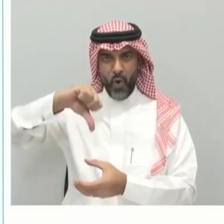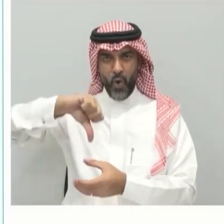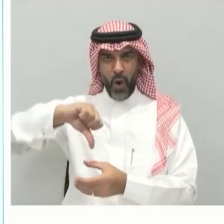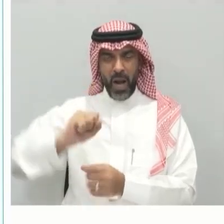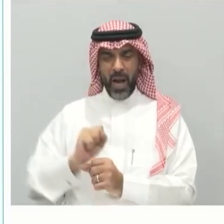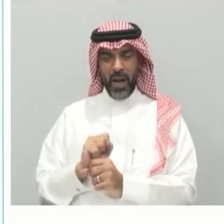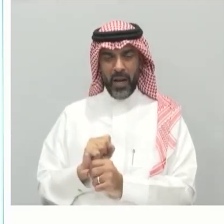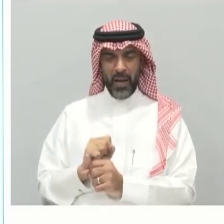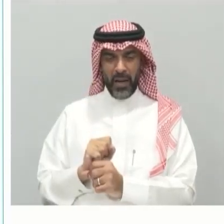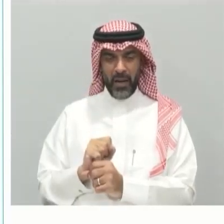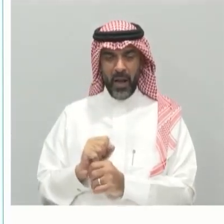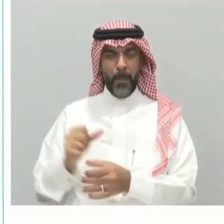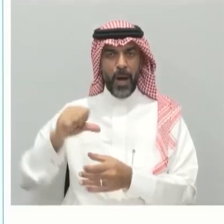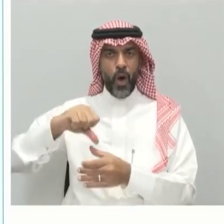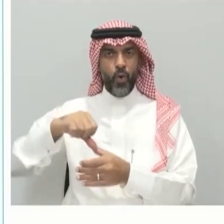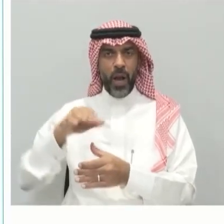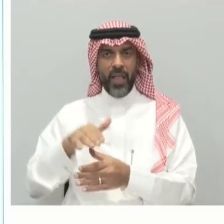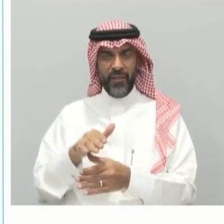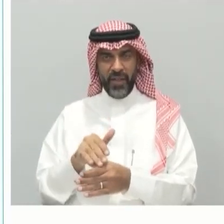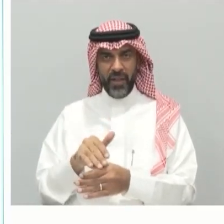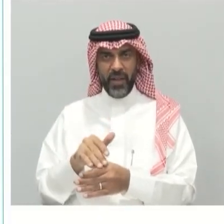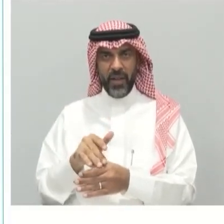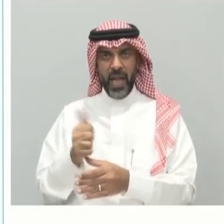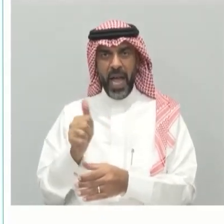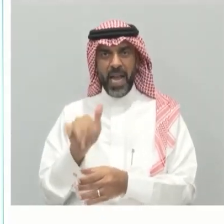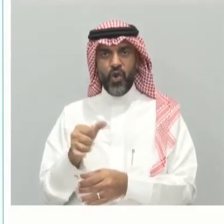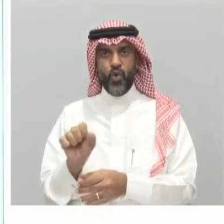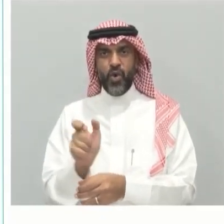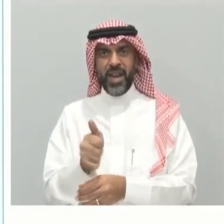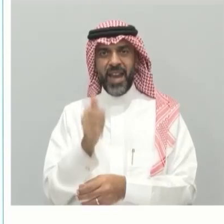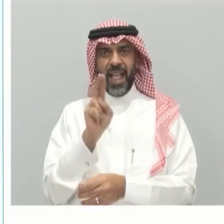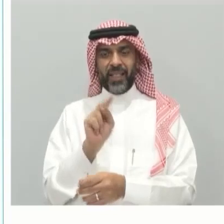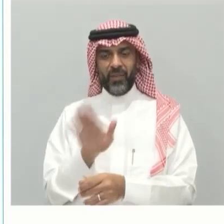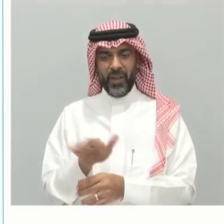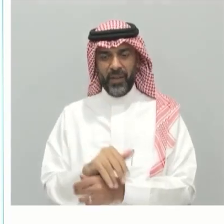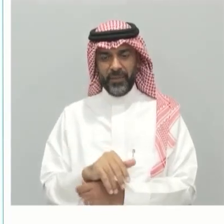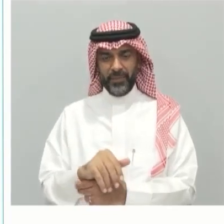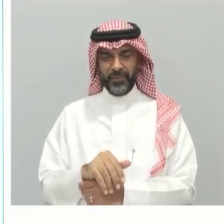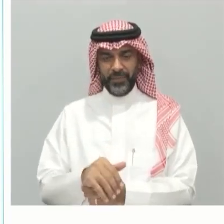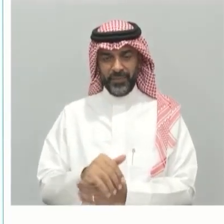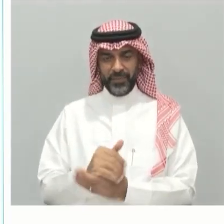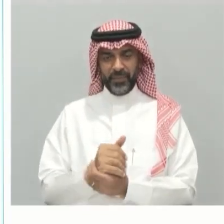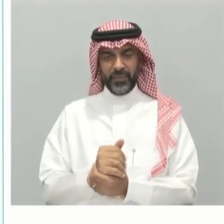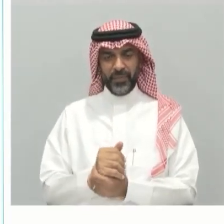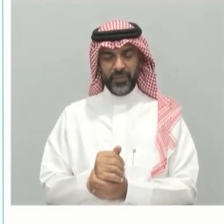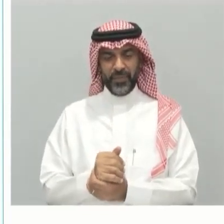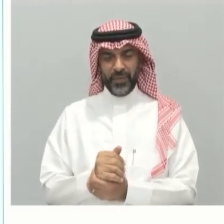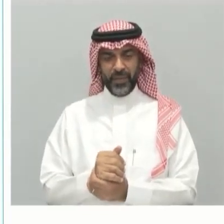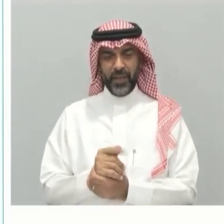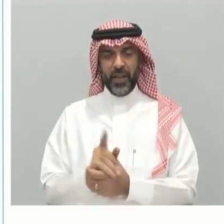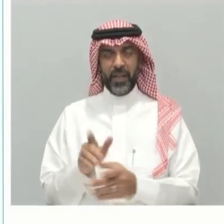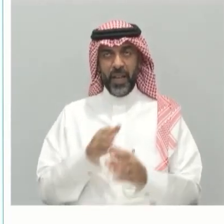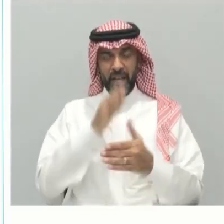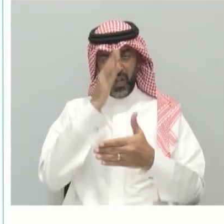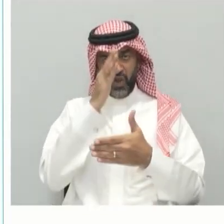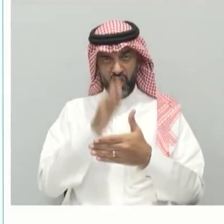على ماذا على الايونات حتى يتم الانتقال منه او اليه اذا هذه اول شيء نتكون من ماذا من نصف خليه